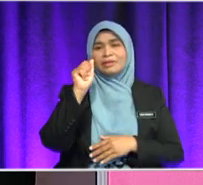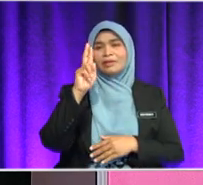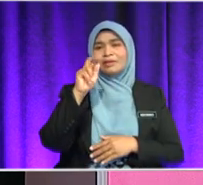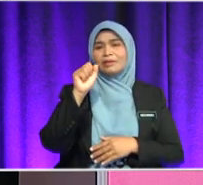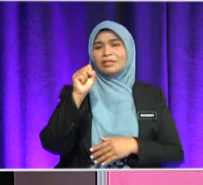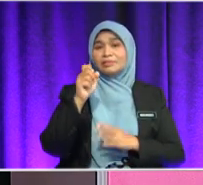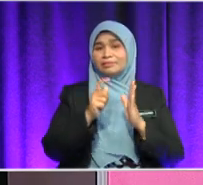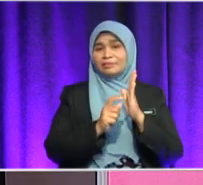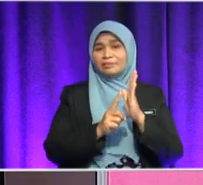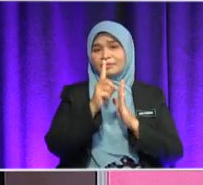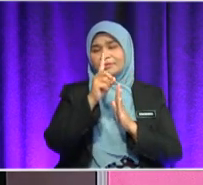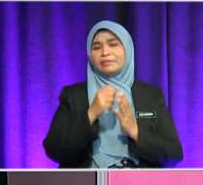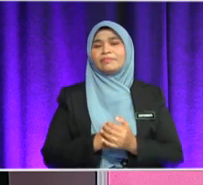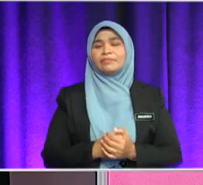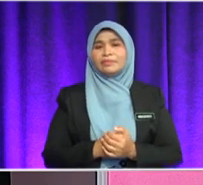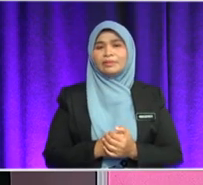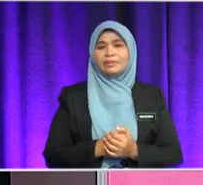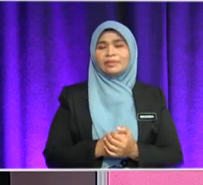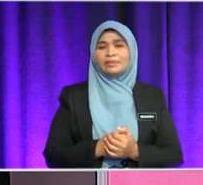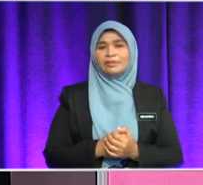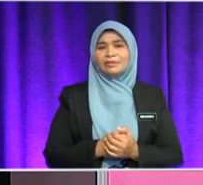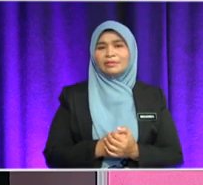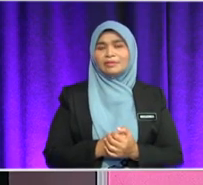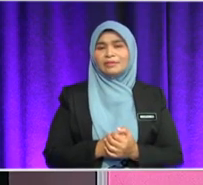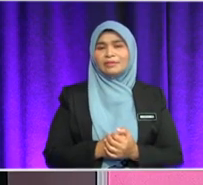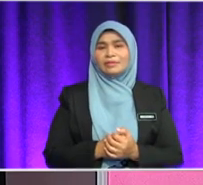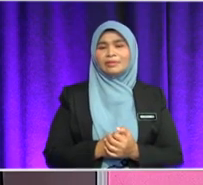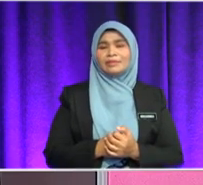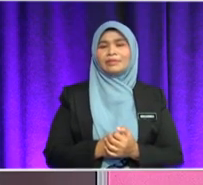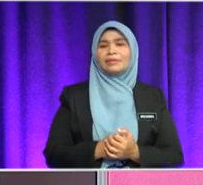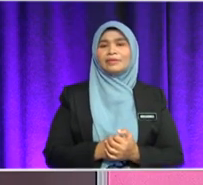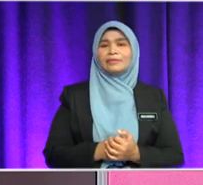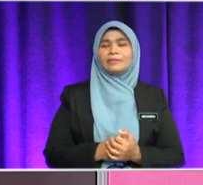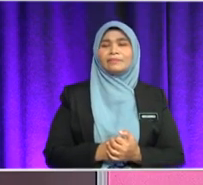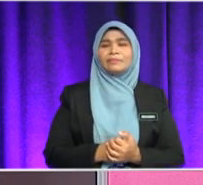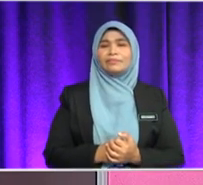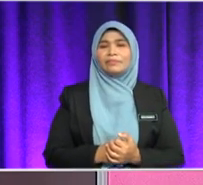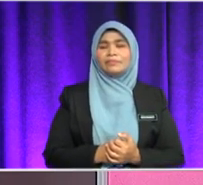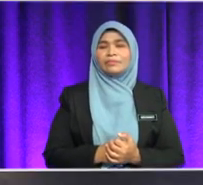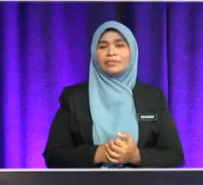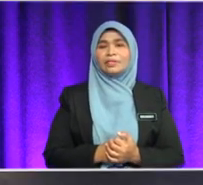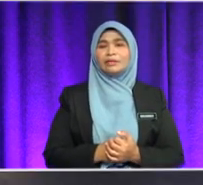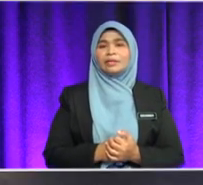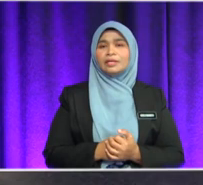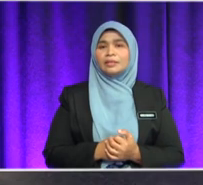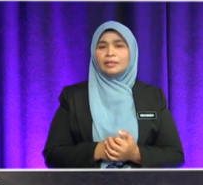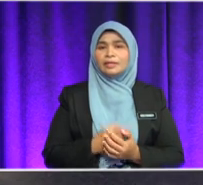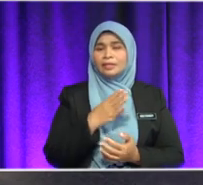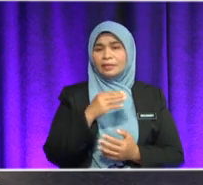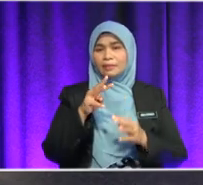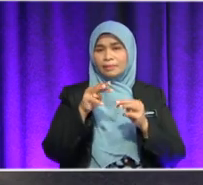arah tinggi Kalau arah serendah yang dulu anak-anak yang ada di dalam nih dan